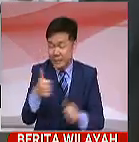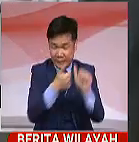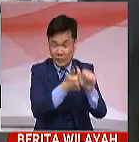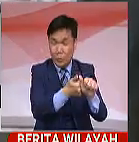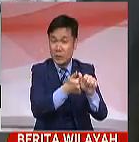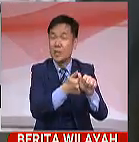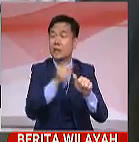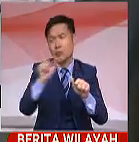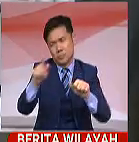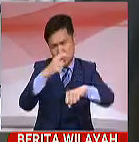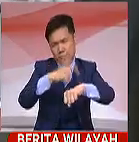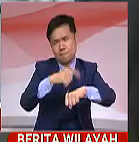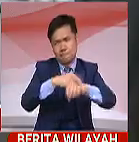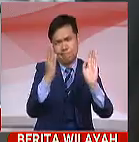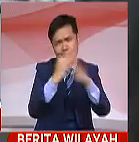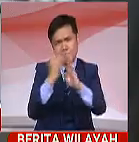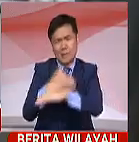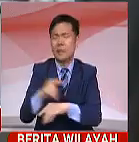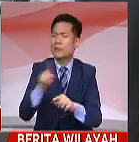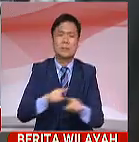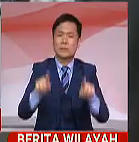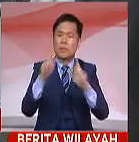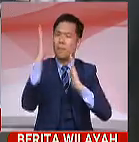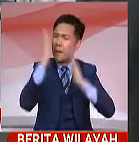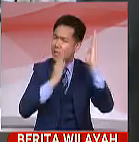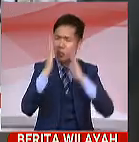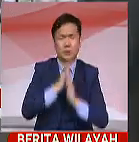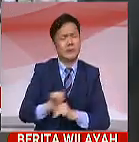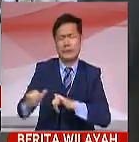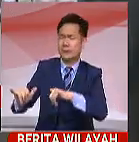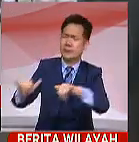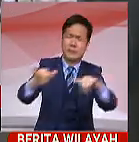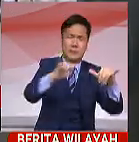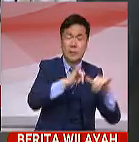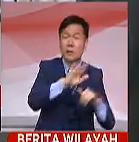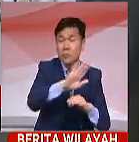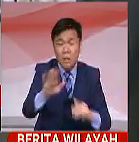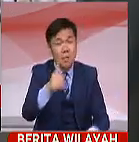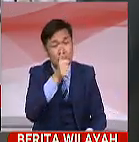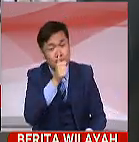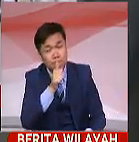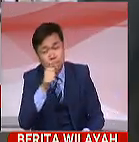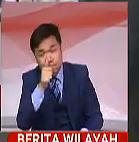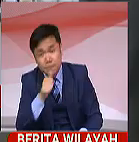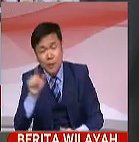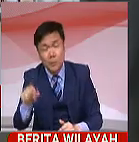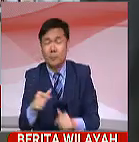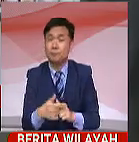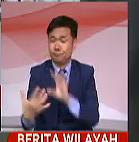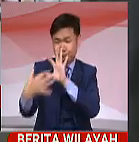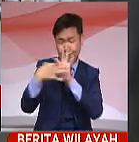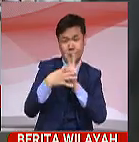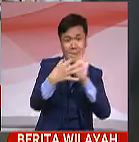attack sekali, kami memang tak mampu buat. Satu Malaysia siapa pun tak mampu buat. So harap bersabar, tolong bagi kerjasama. Kamilah